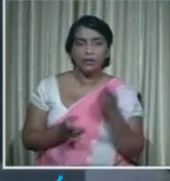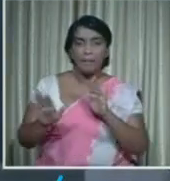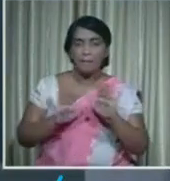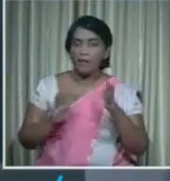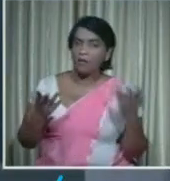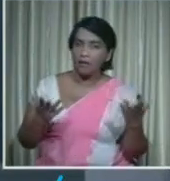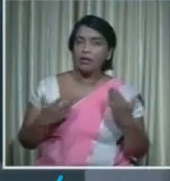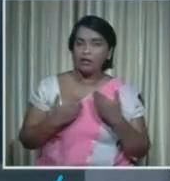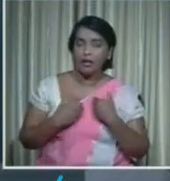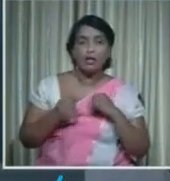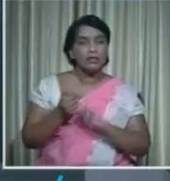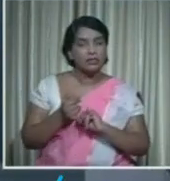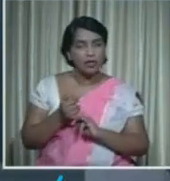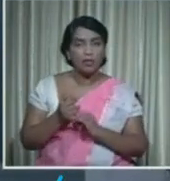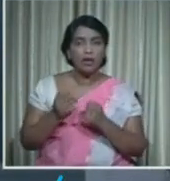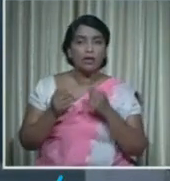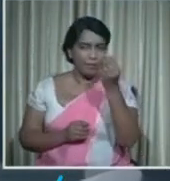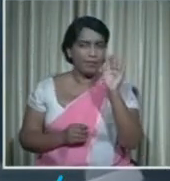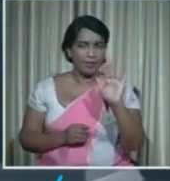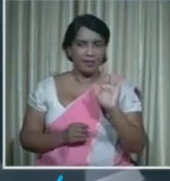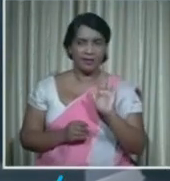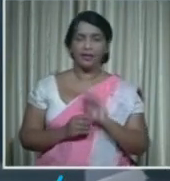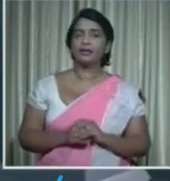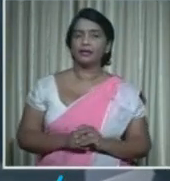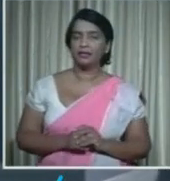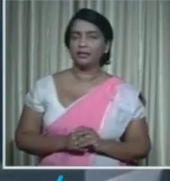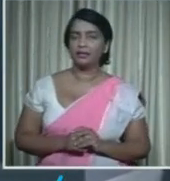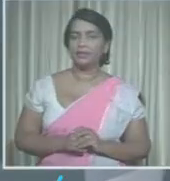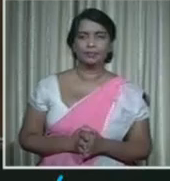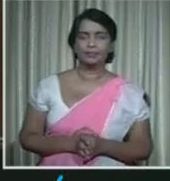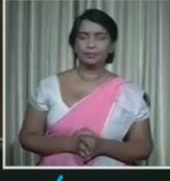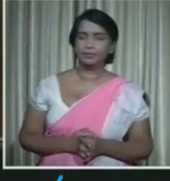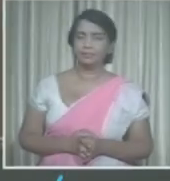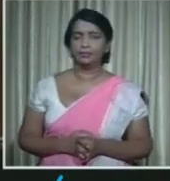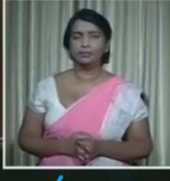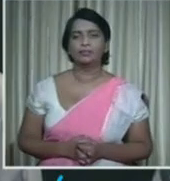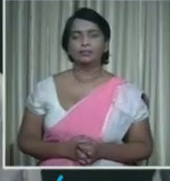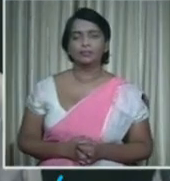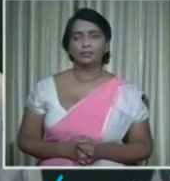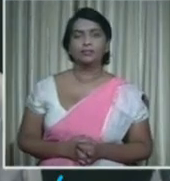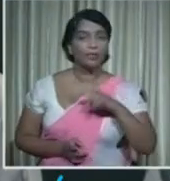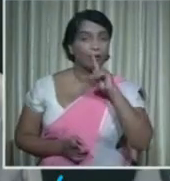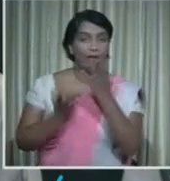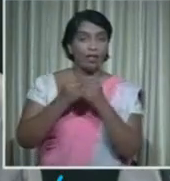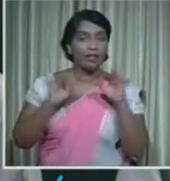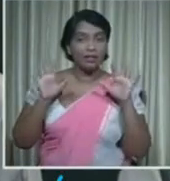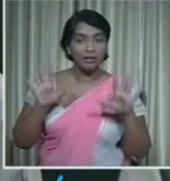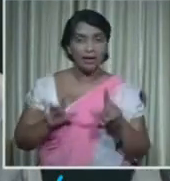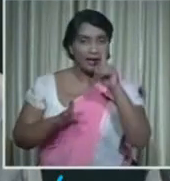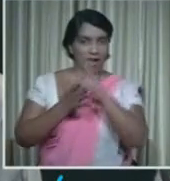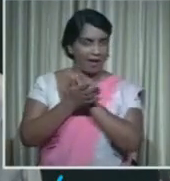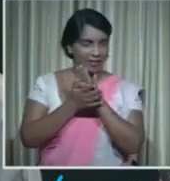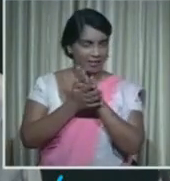නැති වුණත් අපි සතොසයි සෞපකාර සමිති වලටයි 150ක් අවශ්‍ය දීලා තියෙනවා විපක්ෂ නායකතුමා මම අර කිව්වනේ 10 දෙනා හයන්නෙන්